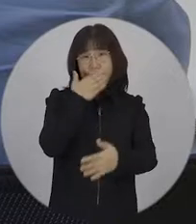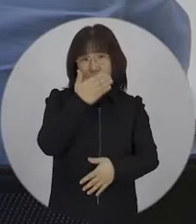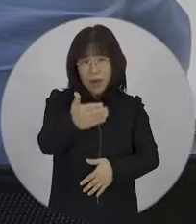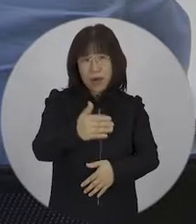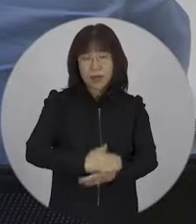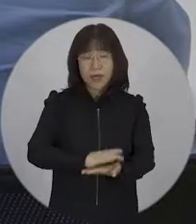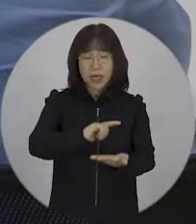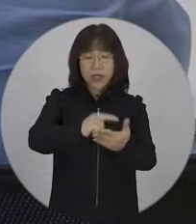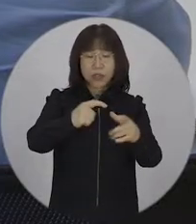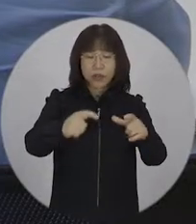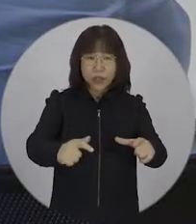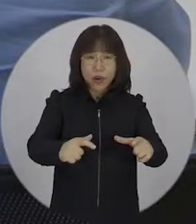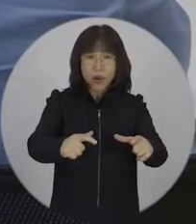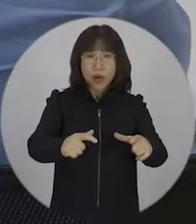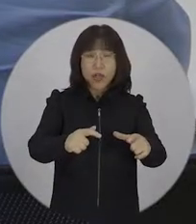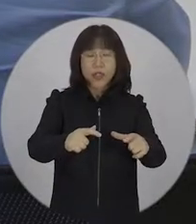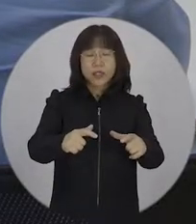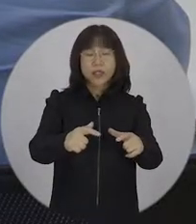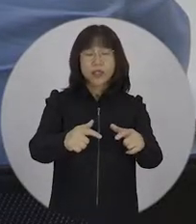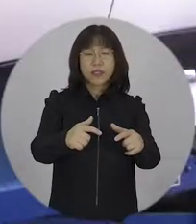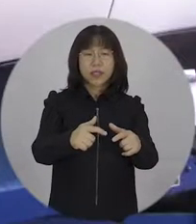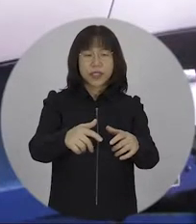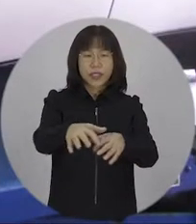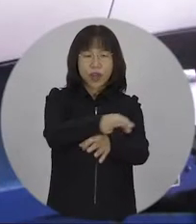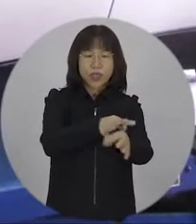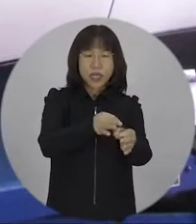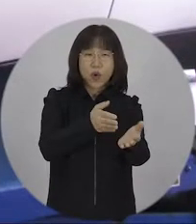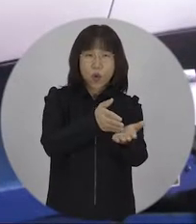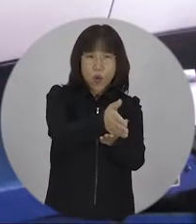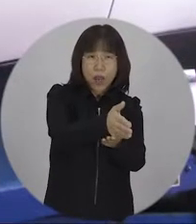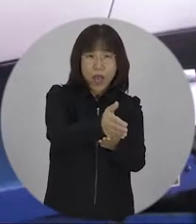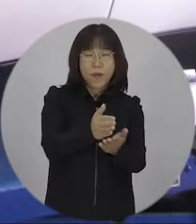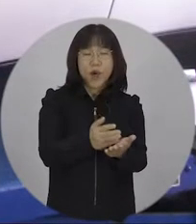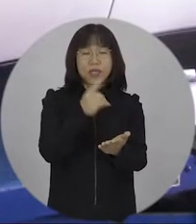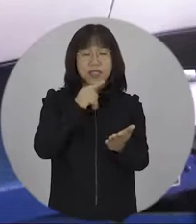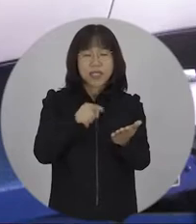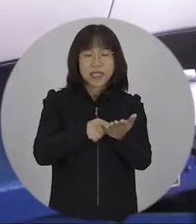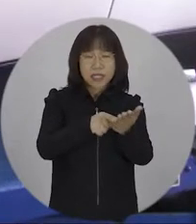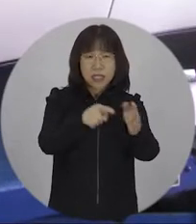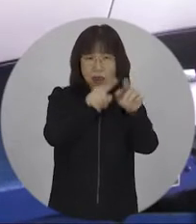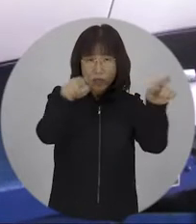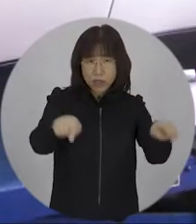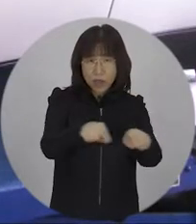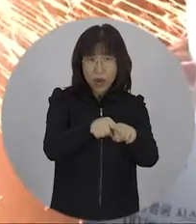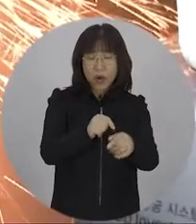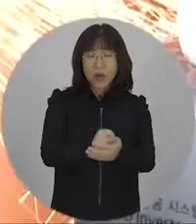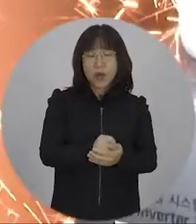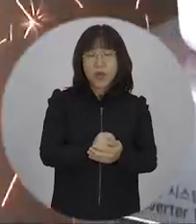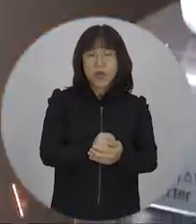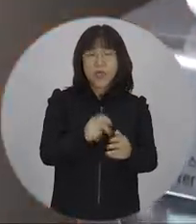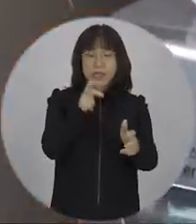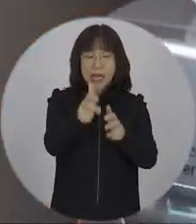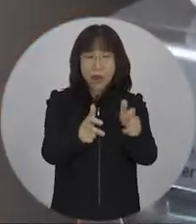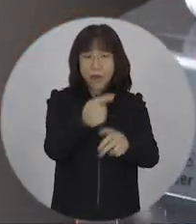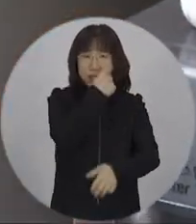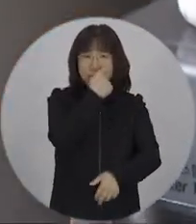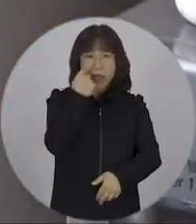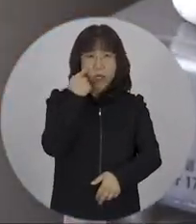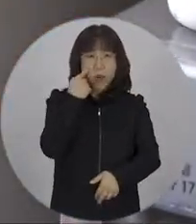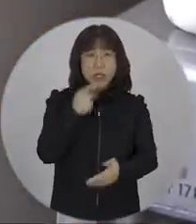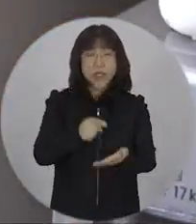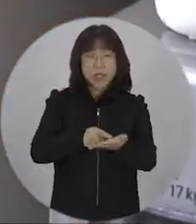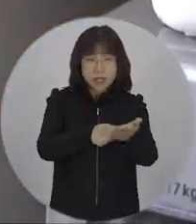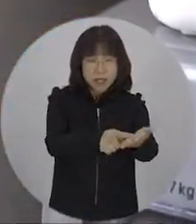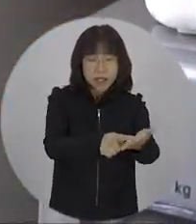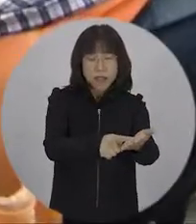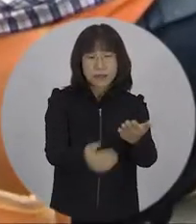기업과 소상공인은 강서구청 지역경제과를 방문해 신청서와 함께 사업계획서, 사업자 등록증 사본 등 관련